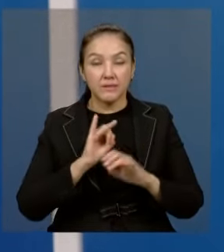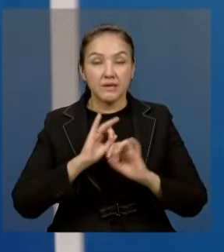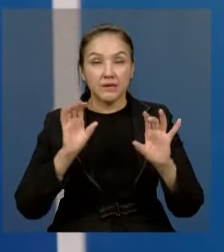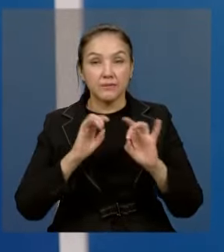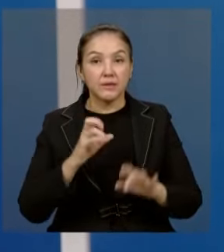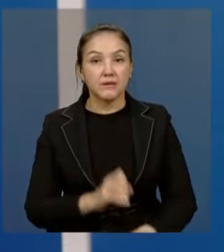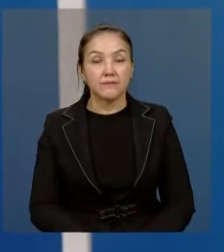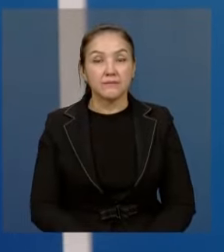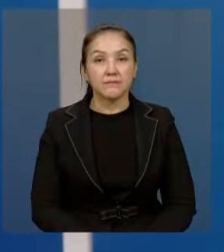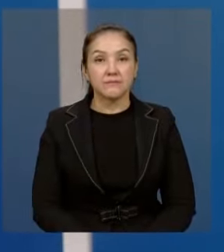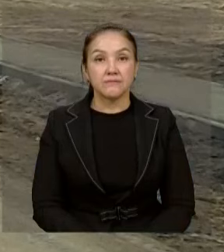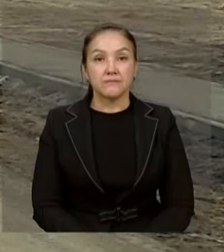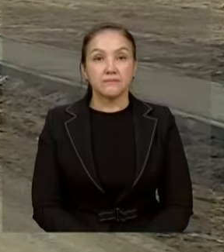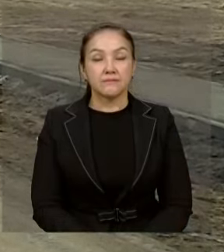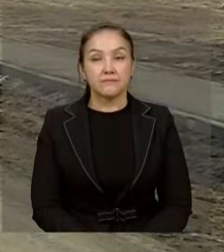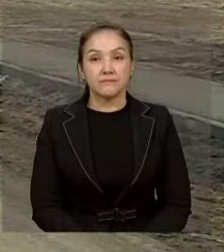Наш